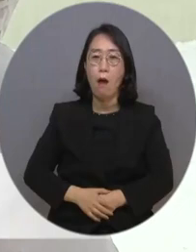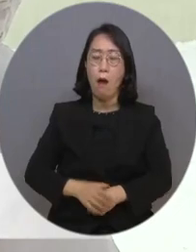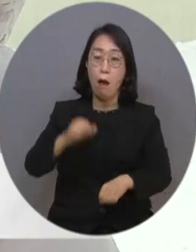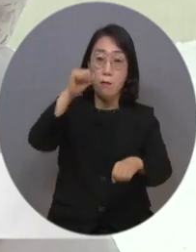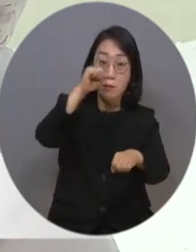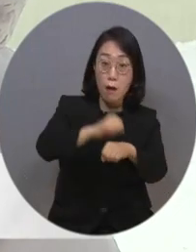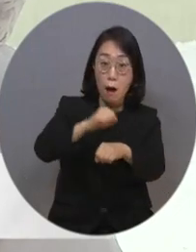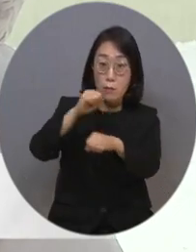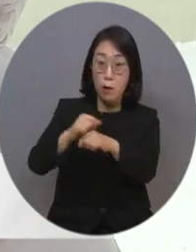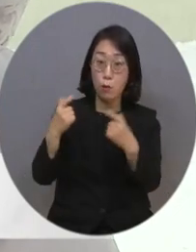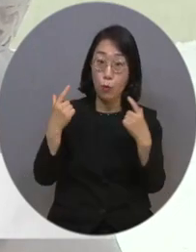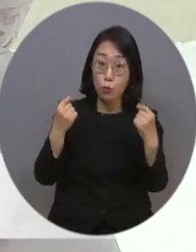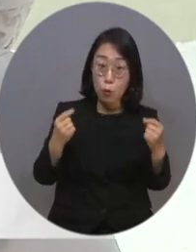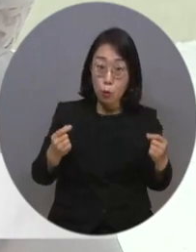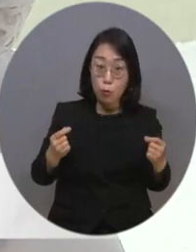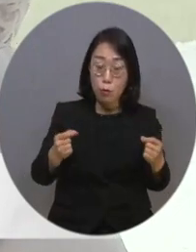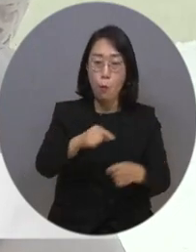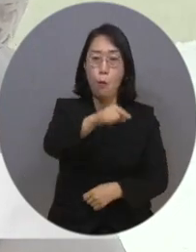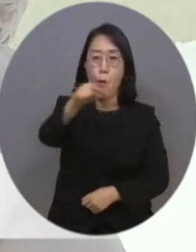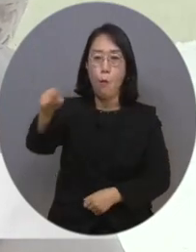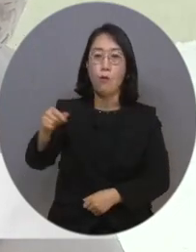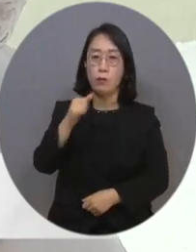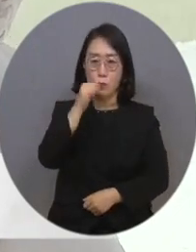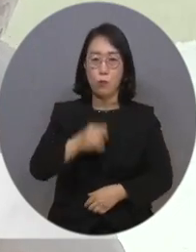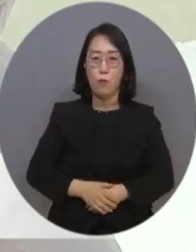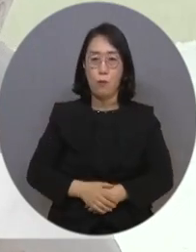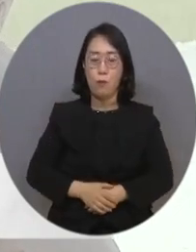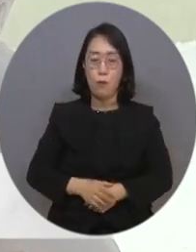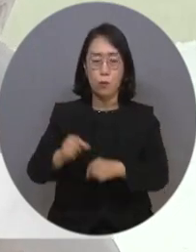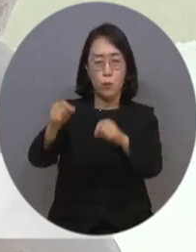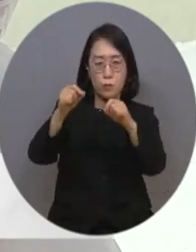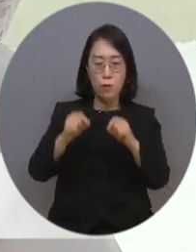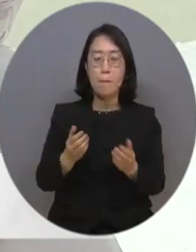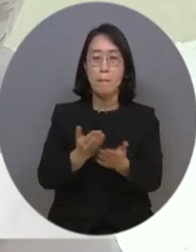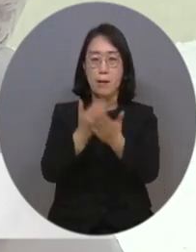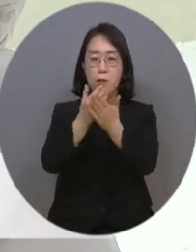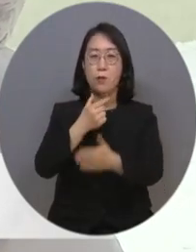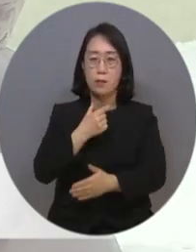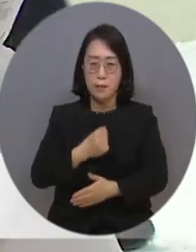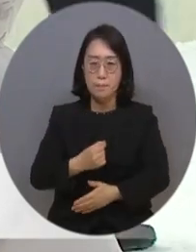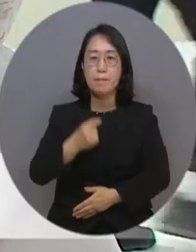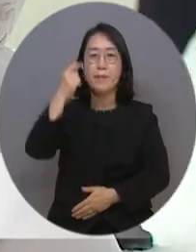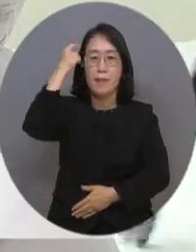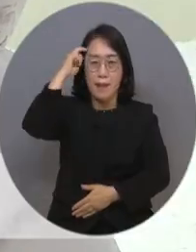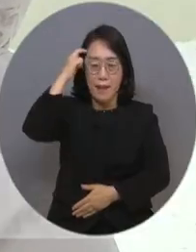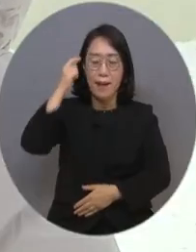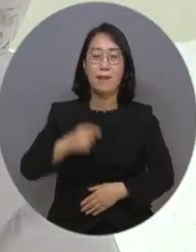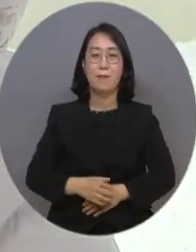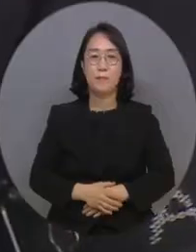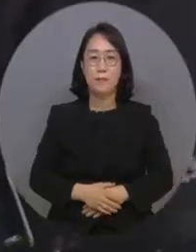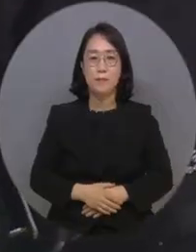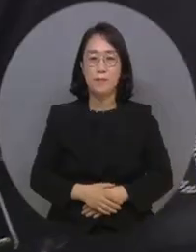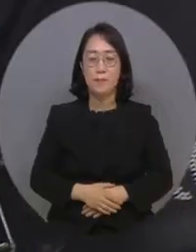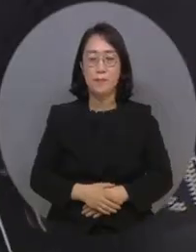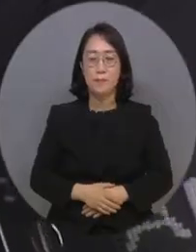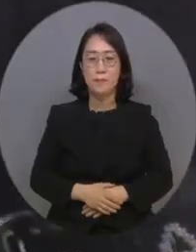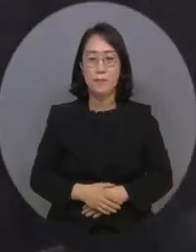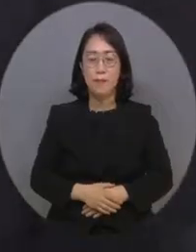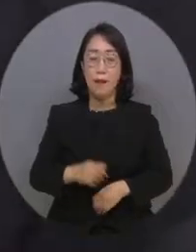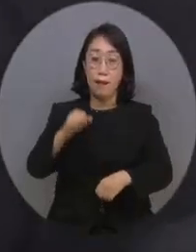잘하시는 선수들도 계셔가지고 많이 발전해야겠다라는 생각이 들었던 것 같습니다